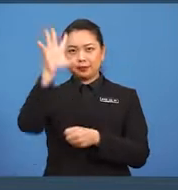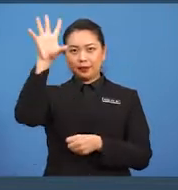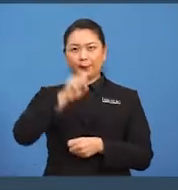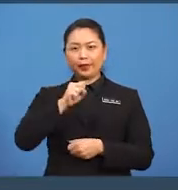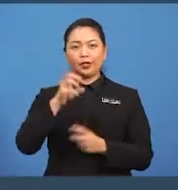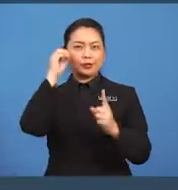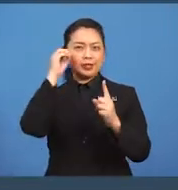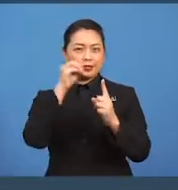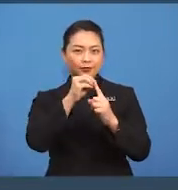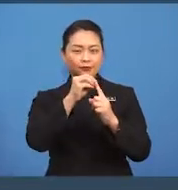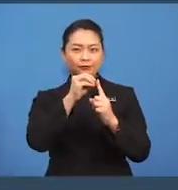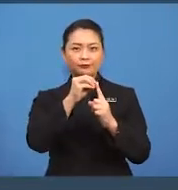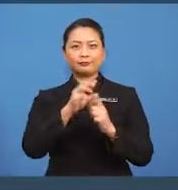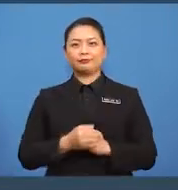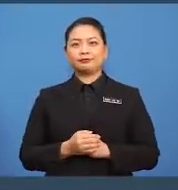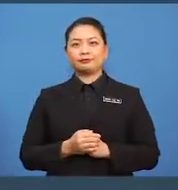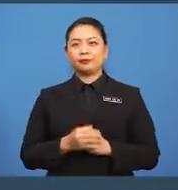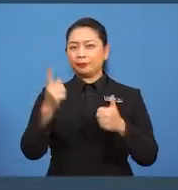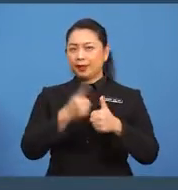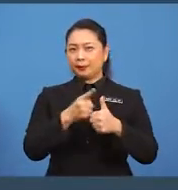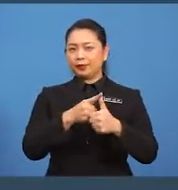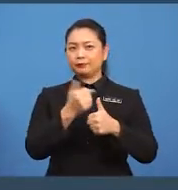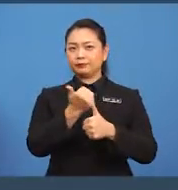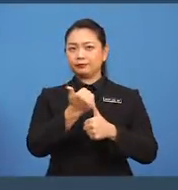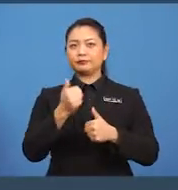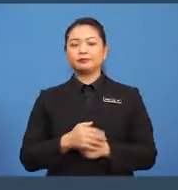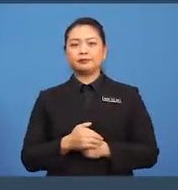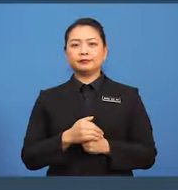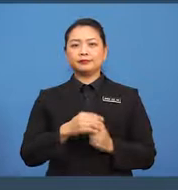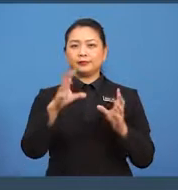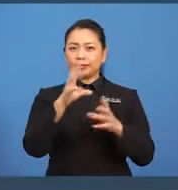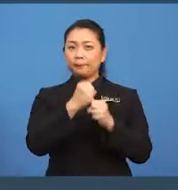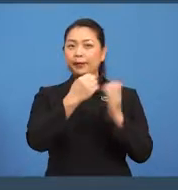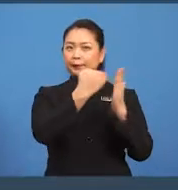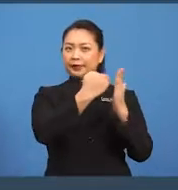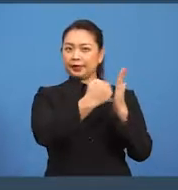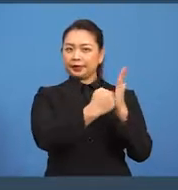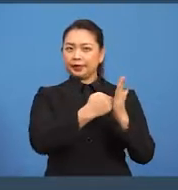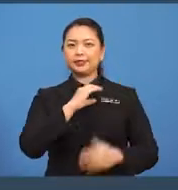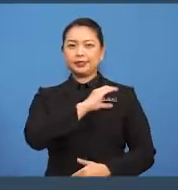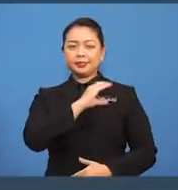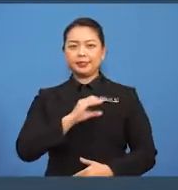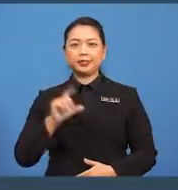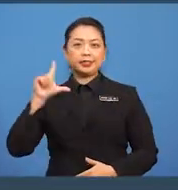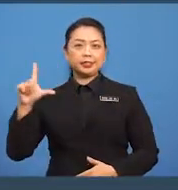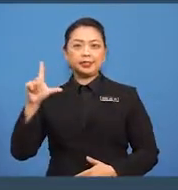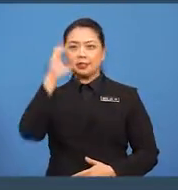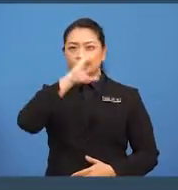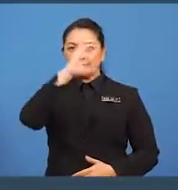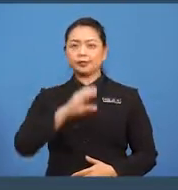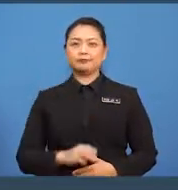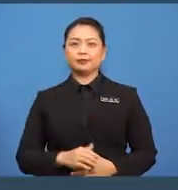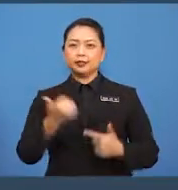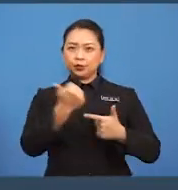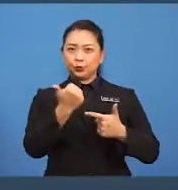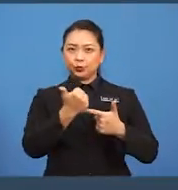objektif pembelajaran berikut. Pertama, murid dapat menyenaraikan ciri-ciri linear search.